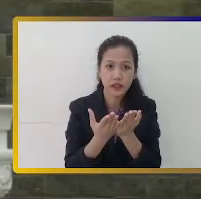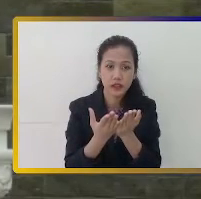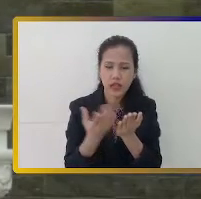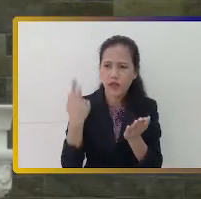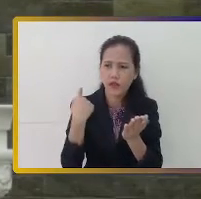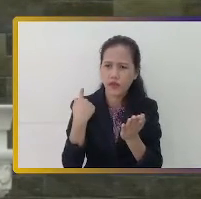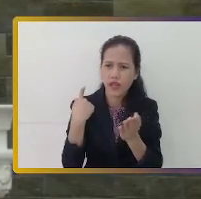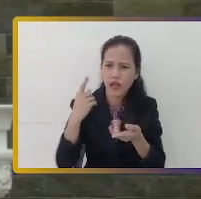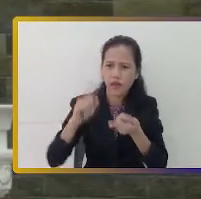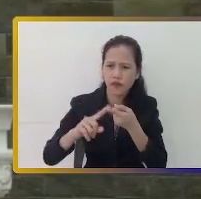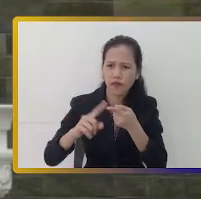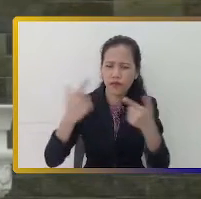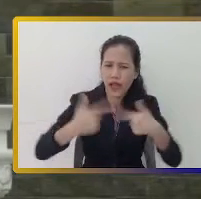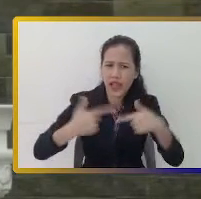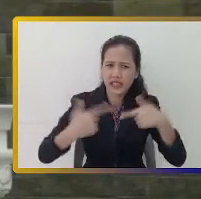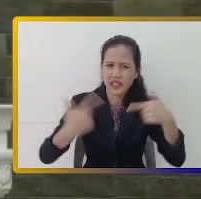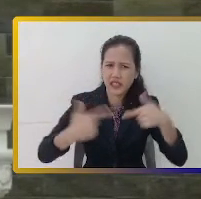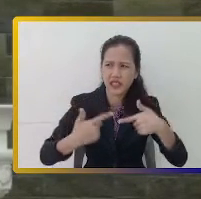Jesus Christ.